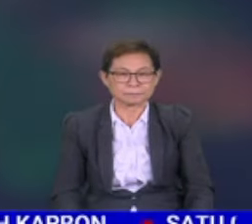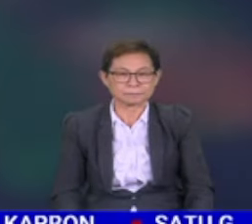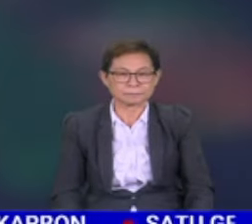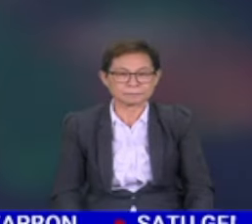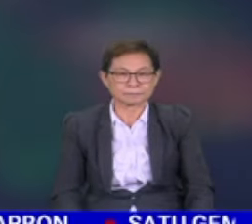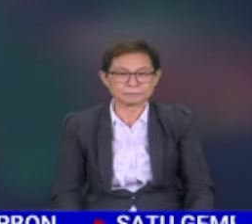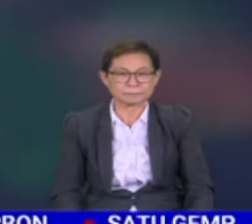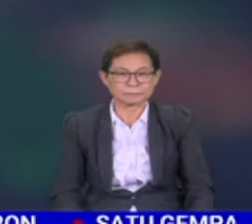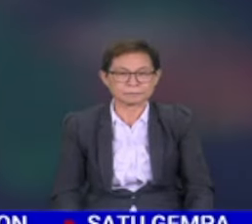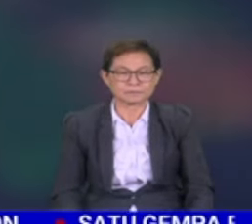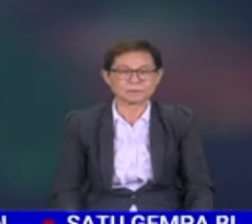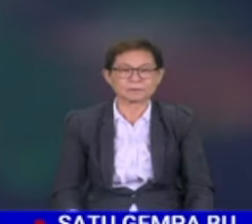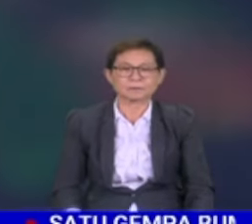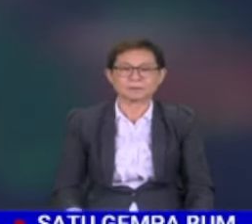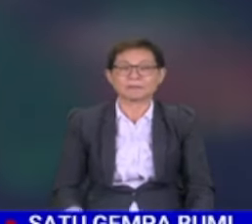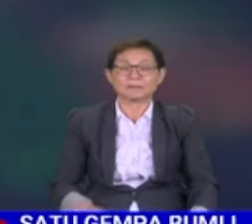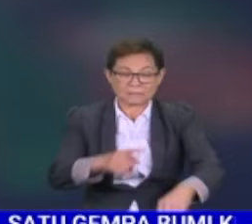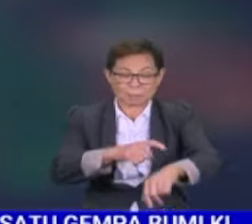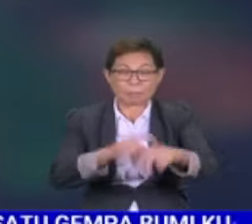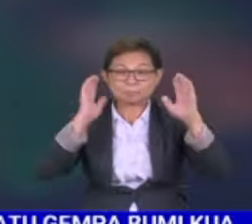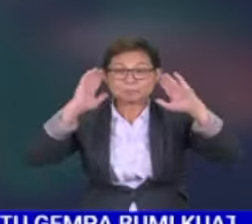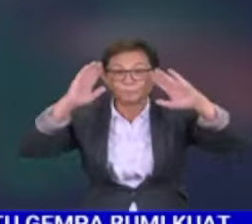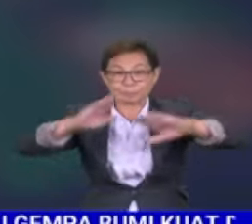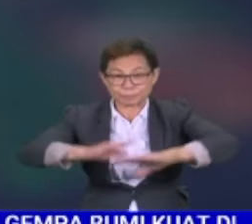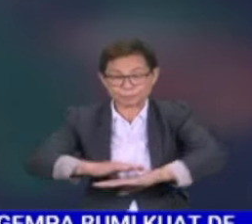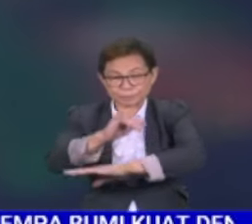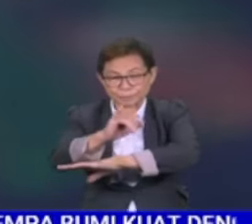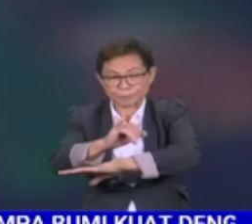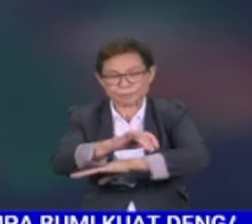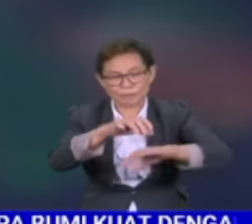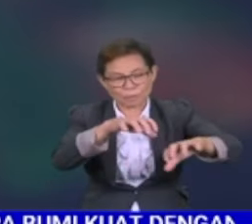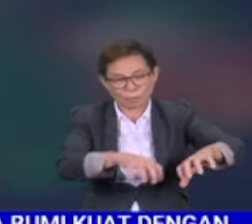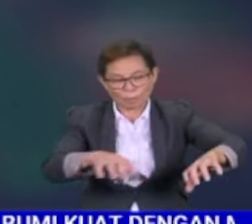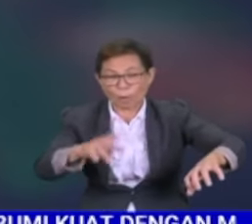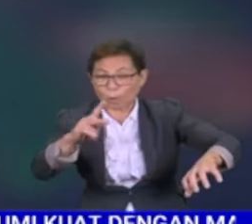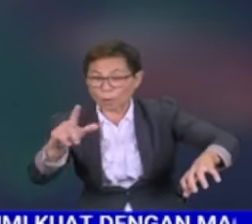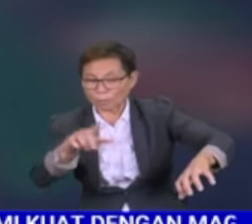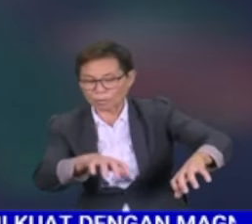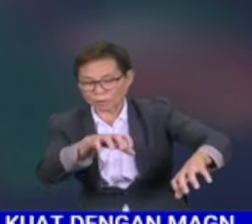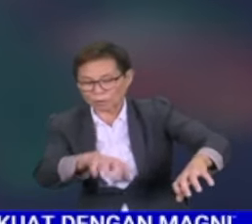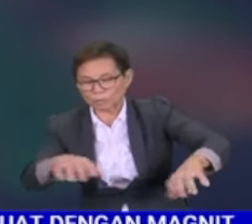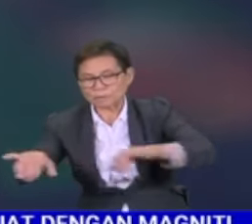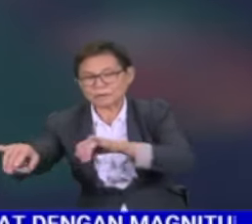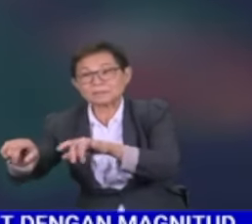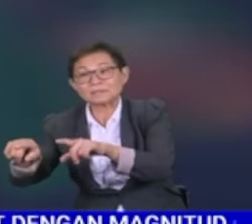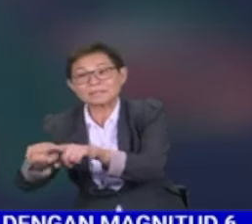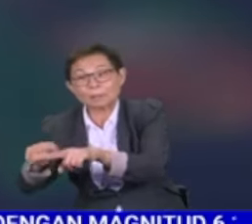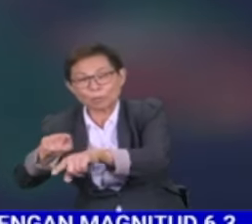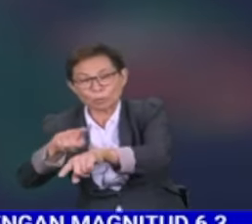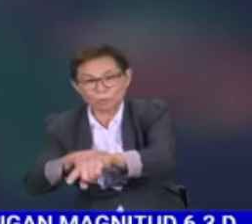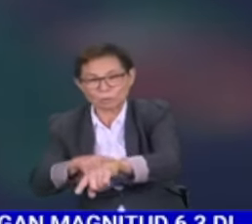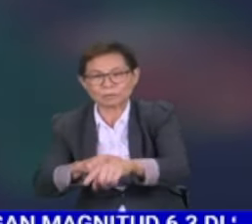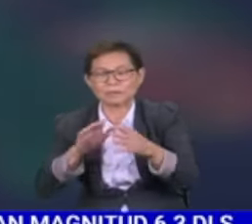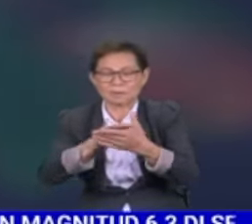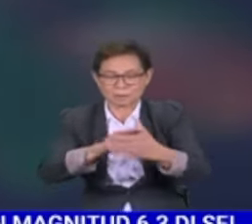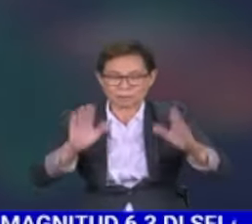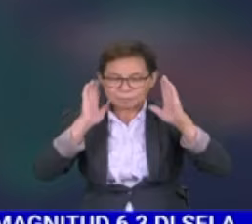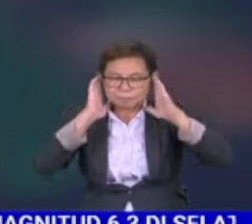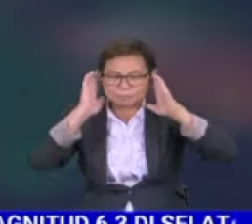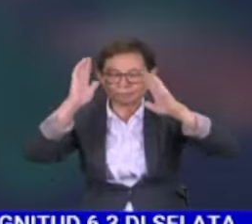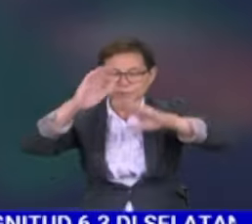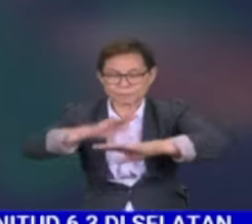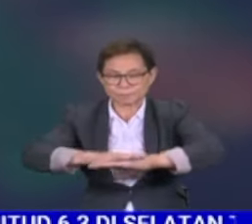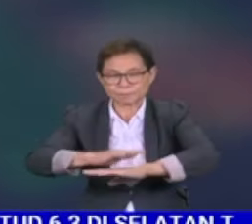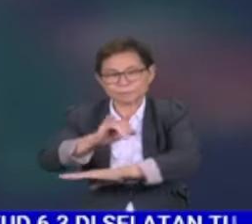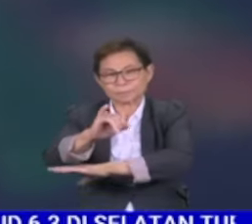Saudara muslimin dan muslimat, sementara tadi telah pemasuknya waktu solat fardu insya' bagi kawasan Kuala Lumpur dan kawasan-kawasan yang sewaktu dengannya. Selamat menaikkan